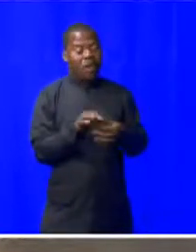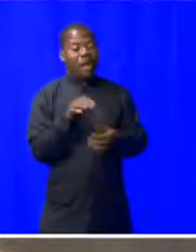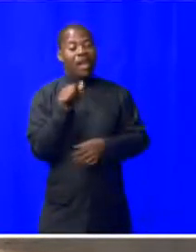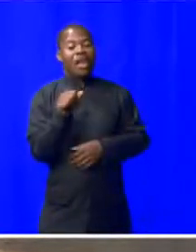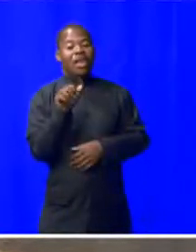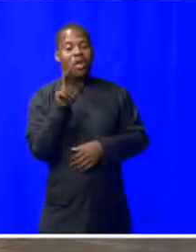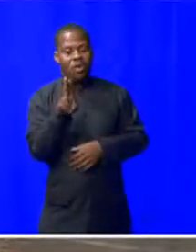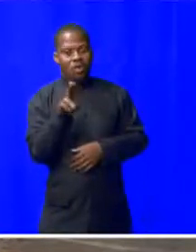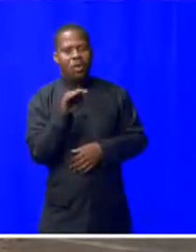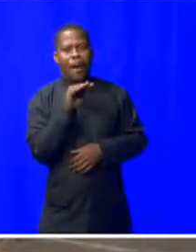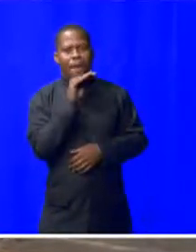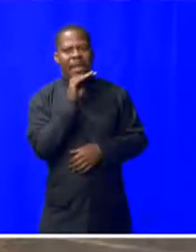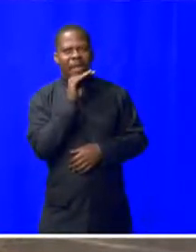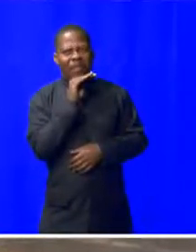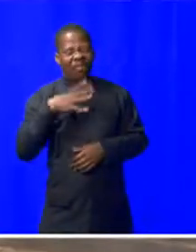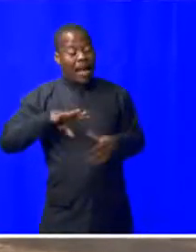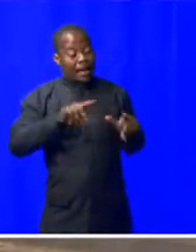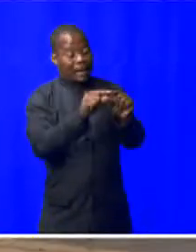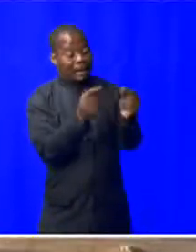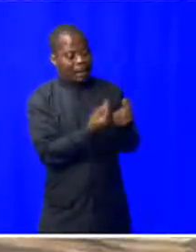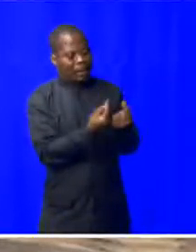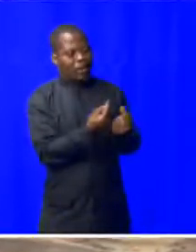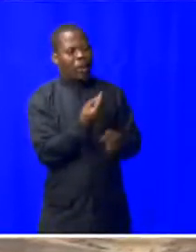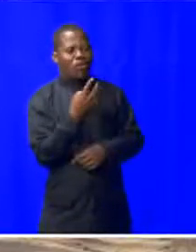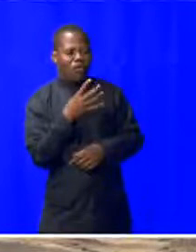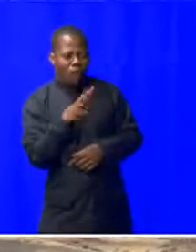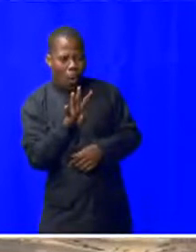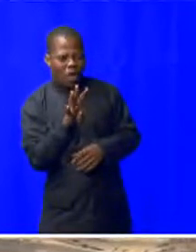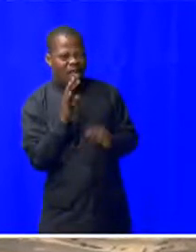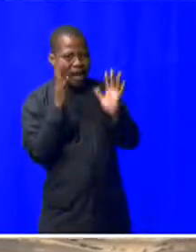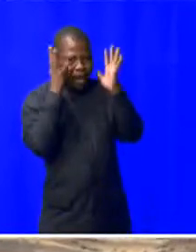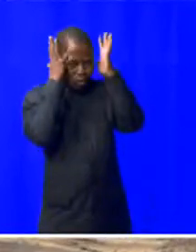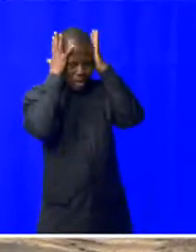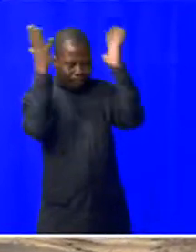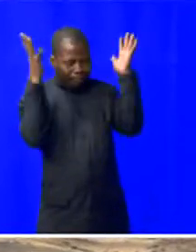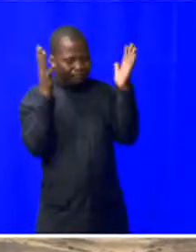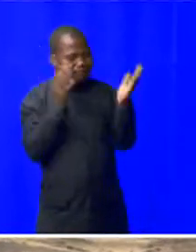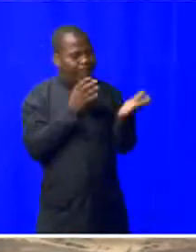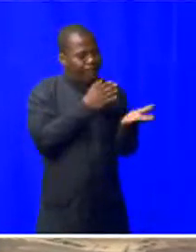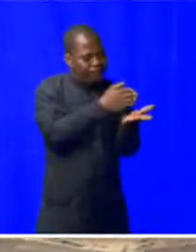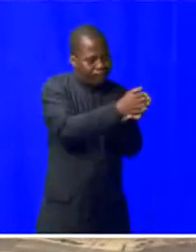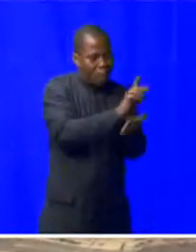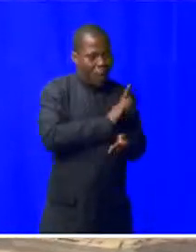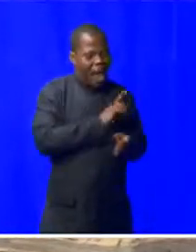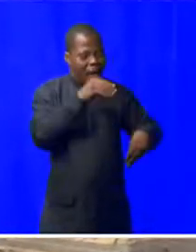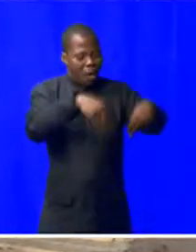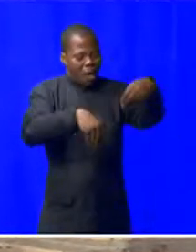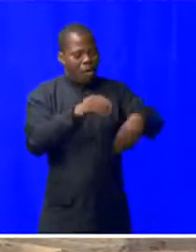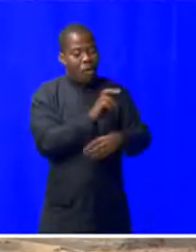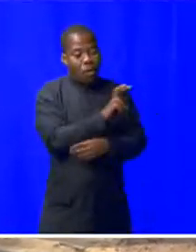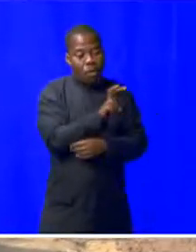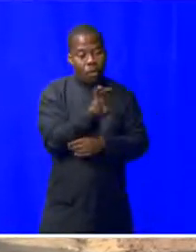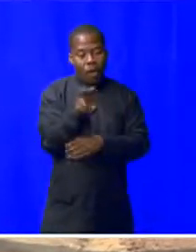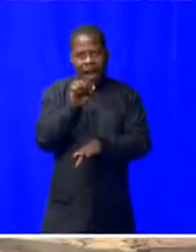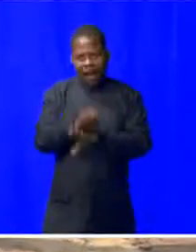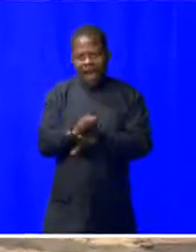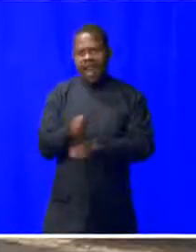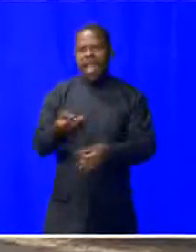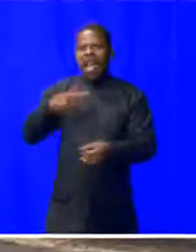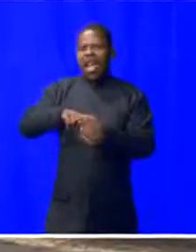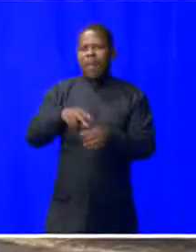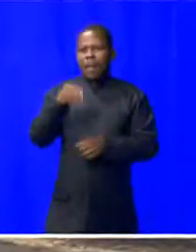ikhokhe ema-observers lang-40 ukuthi ete lapha eveni sibonile nemibutho yetekuvikela nomeke